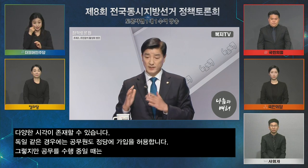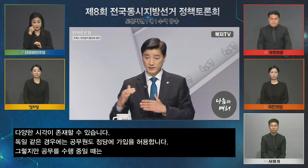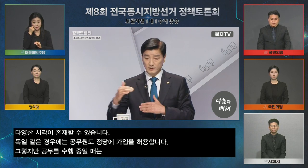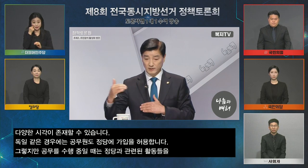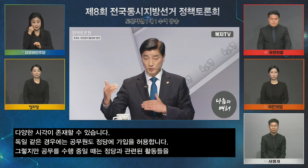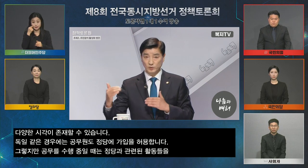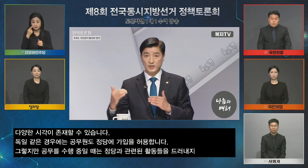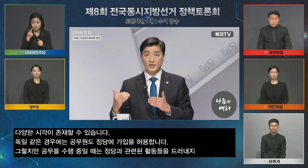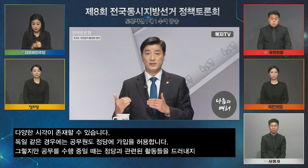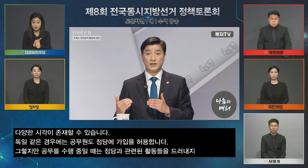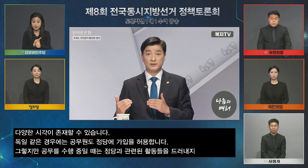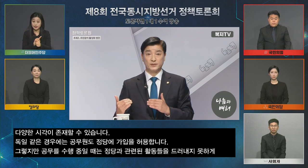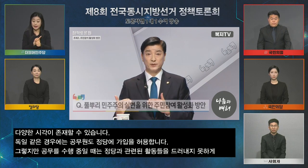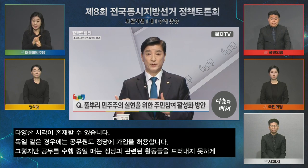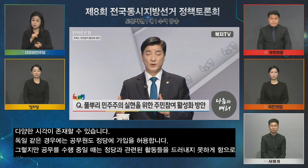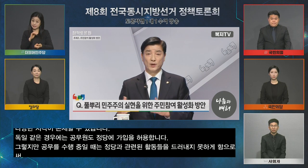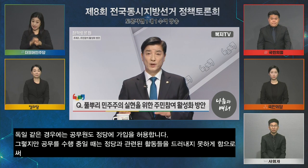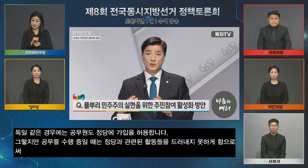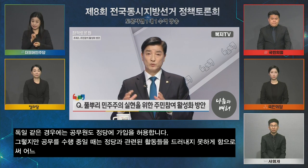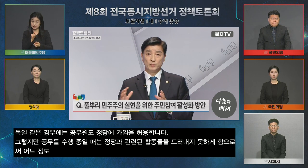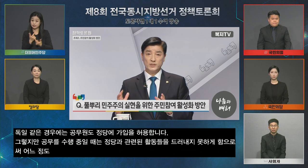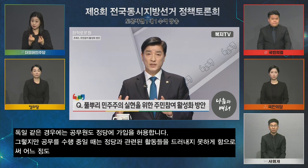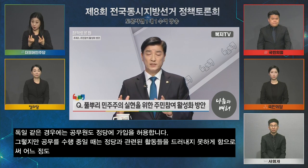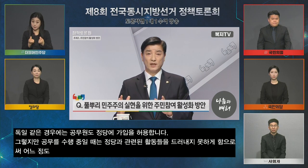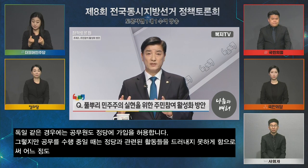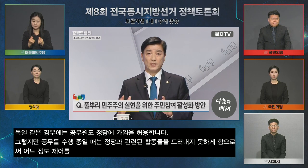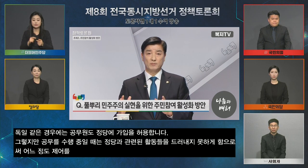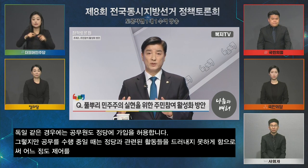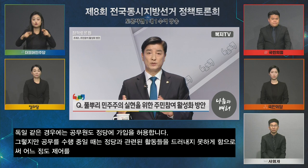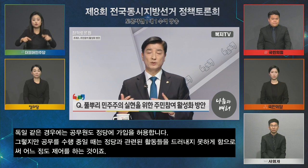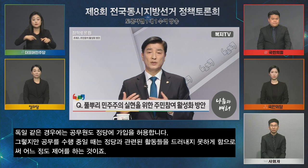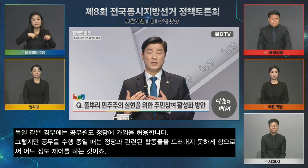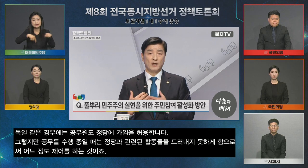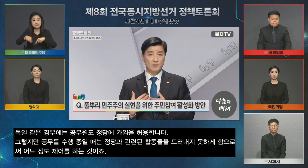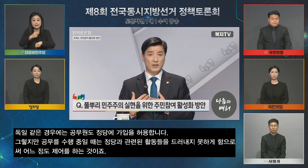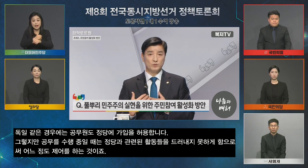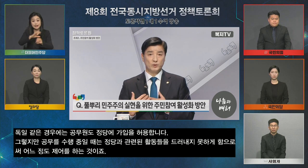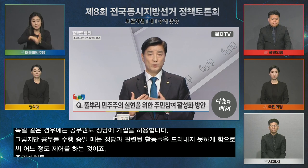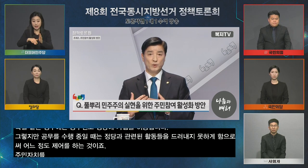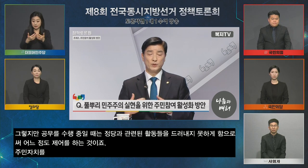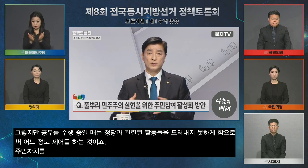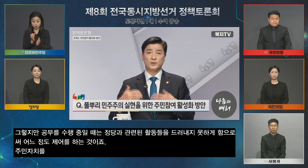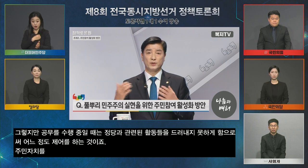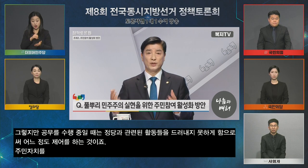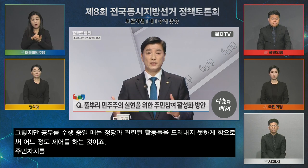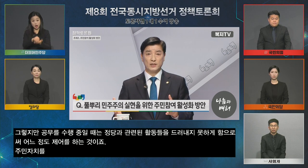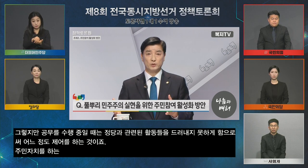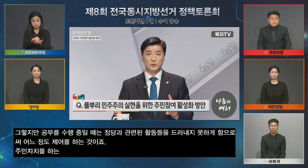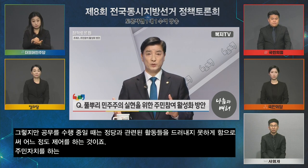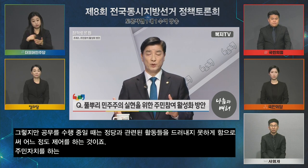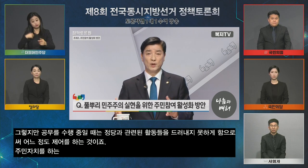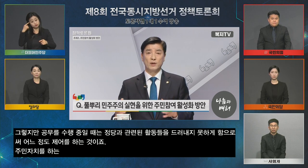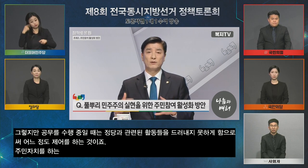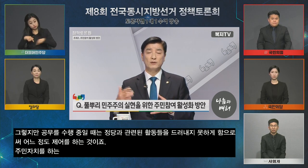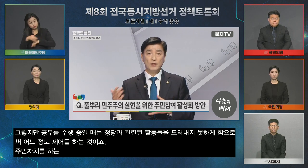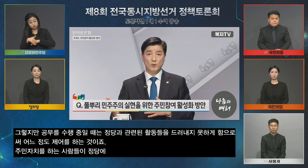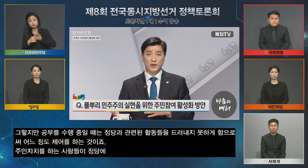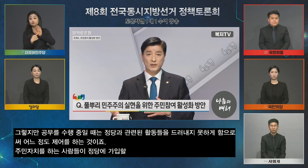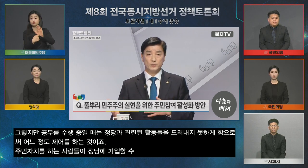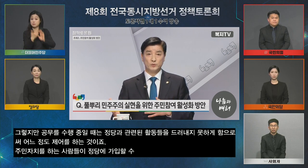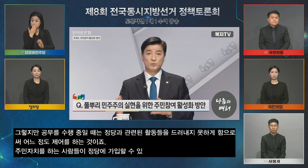어느 정도 제어를 하는 것이죠. 주민자치를 하는 사람들이 정당에 가입할 수 있고 정치적 견해를 가질 수 있죠.